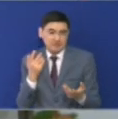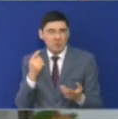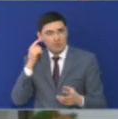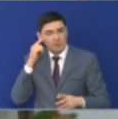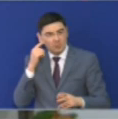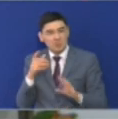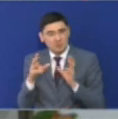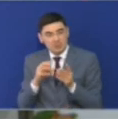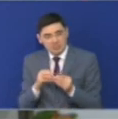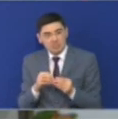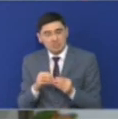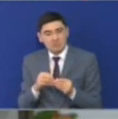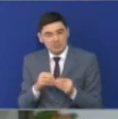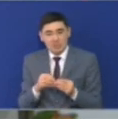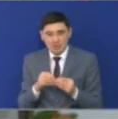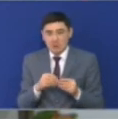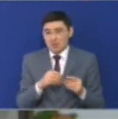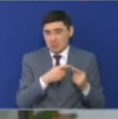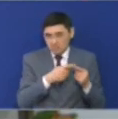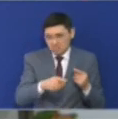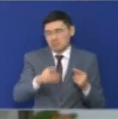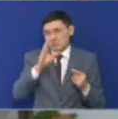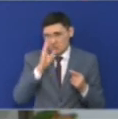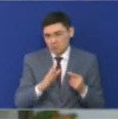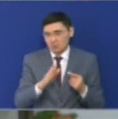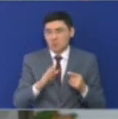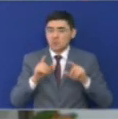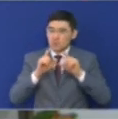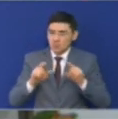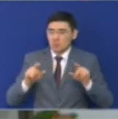свое продолжение. Я думаю, остальные школы, коллективы,